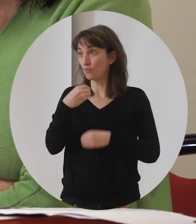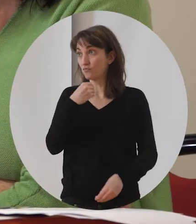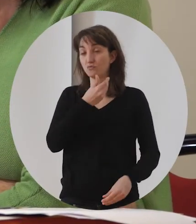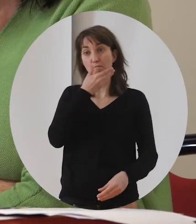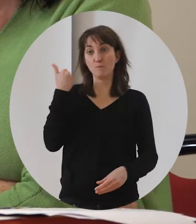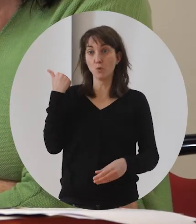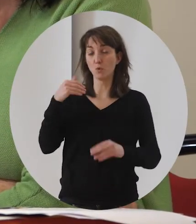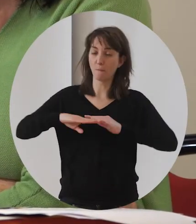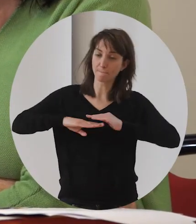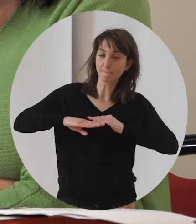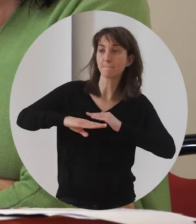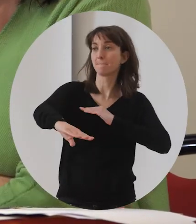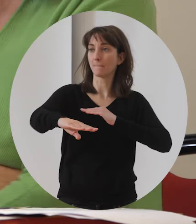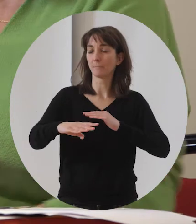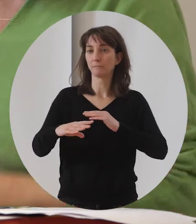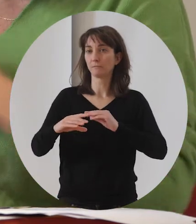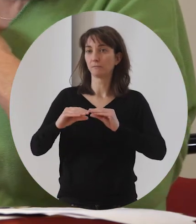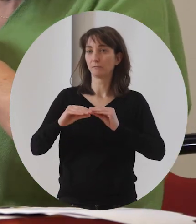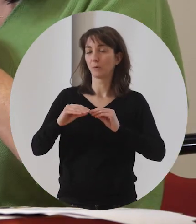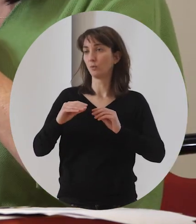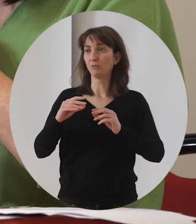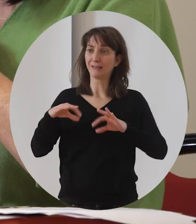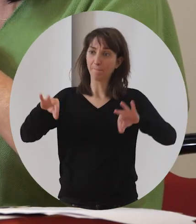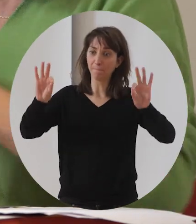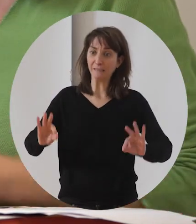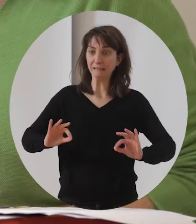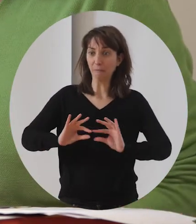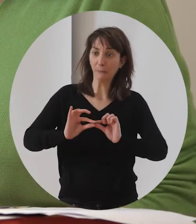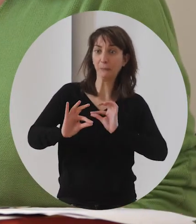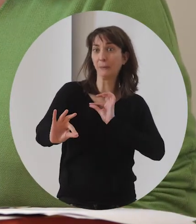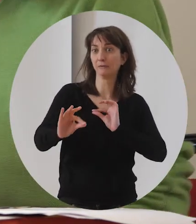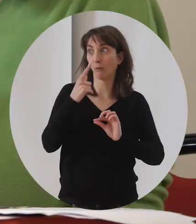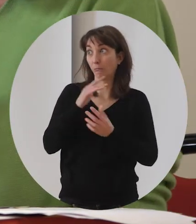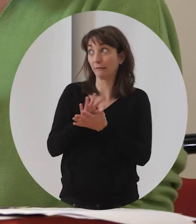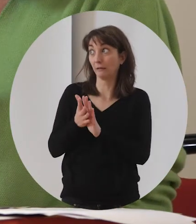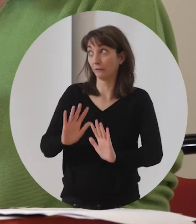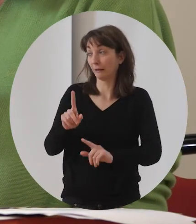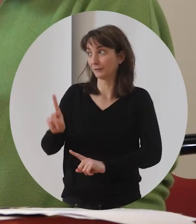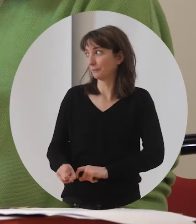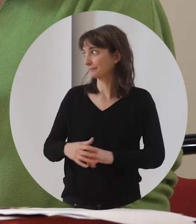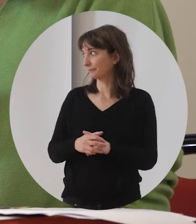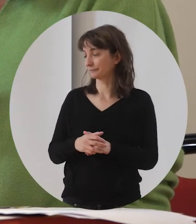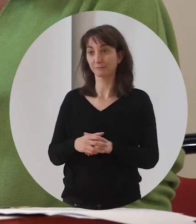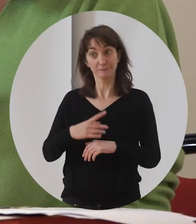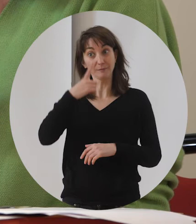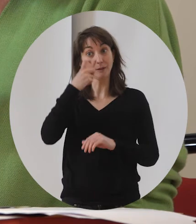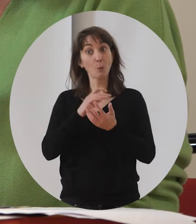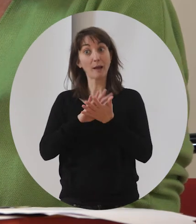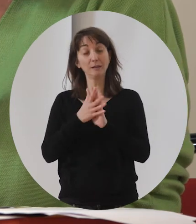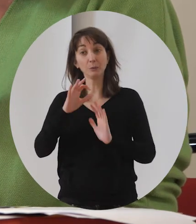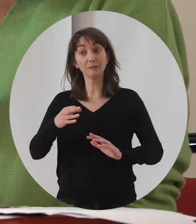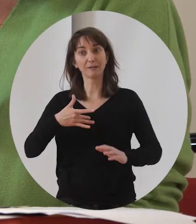être sur un sol ou un tapis plus fin? C'est très pratique. Oui, c'est une question pratique qui est intéressante